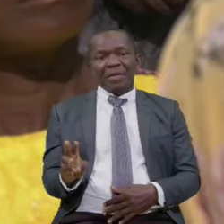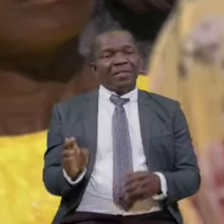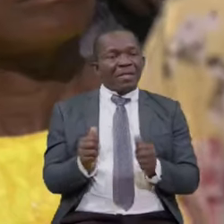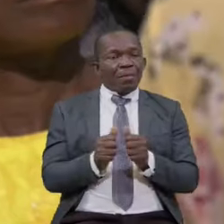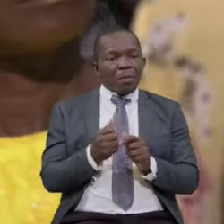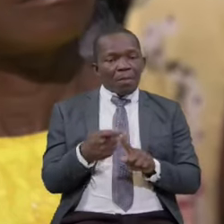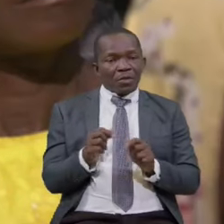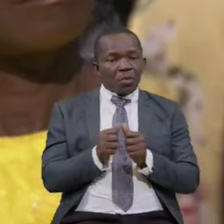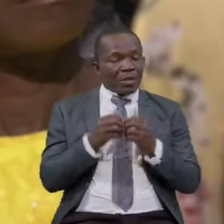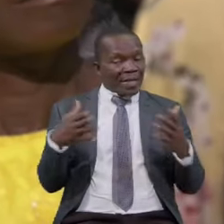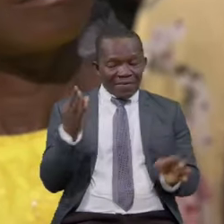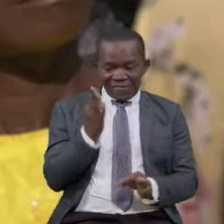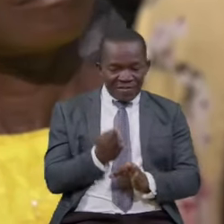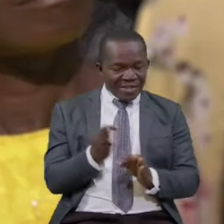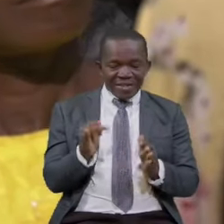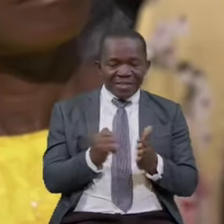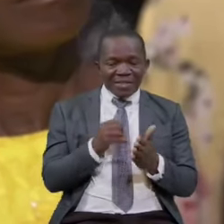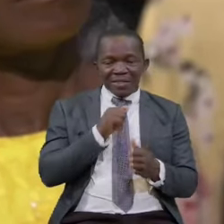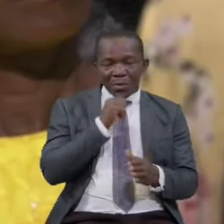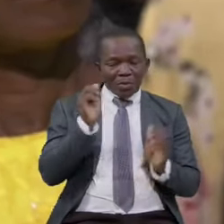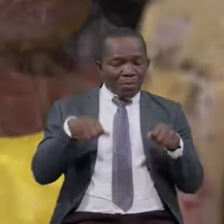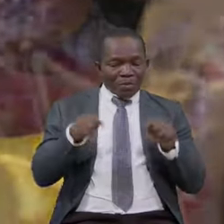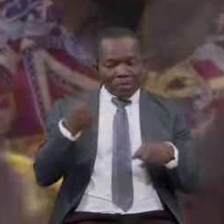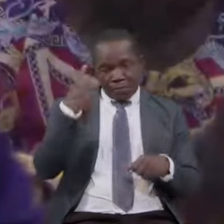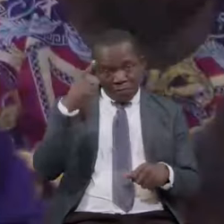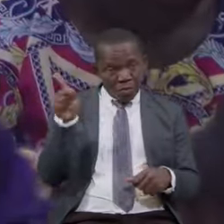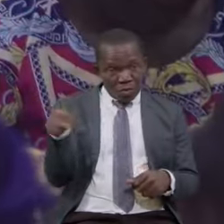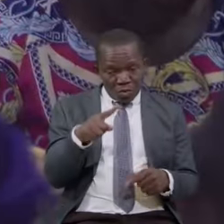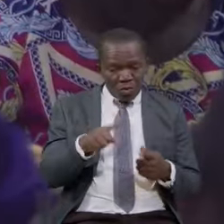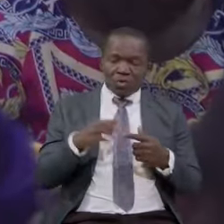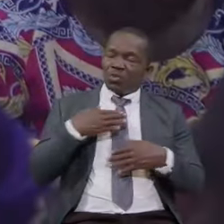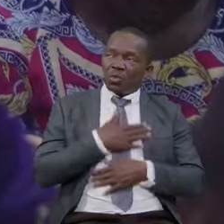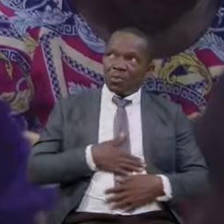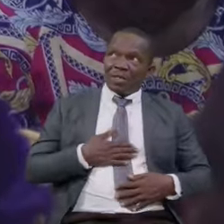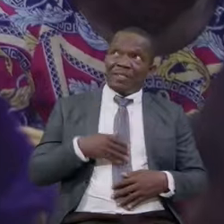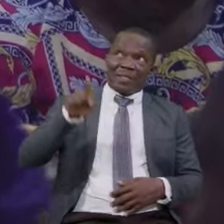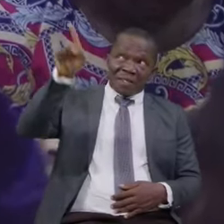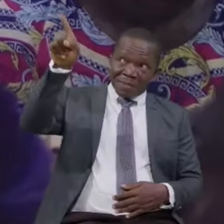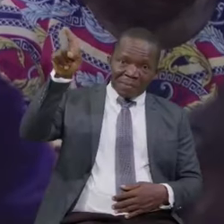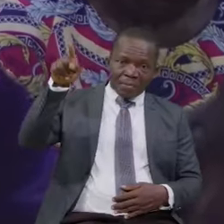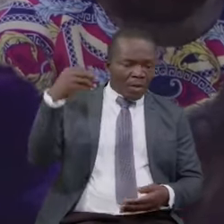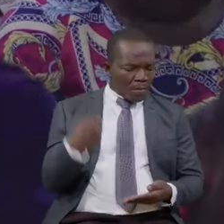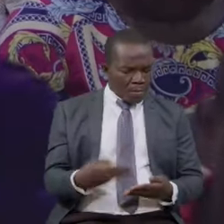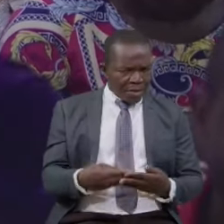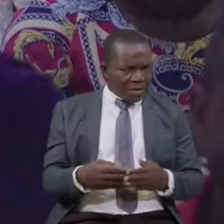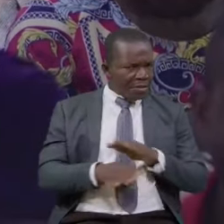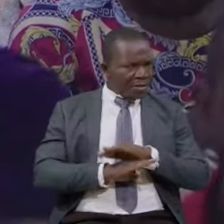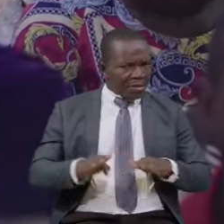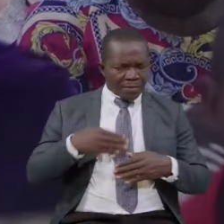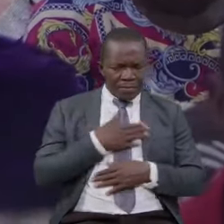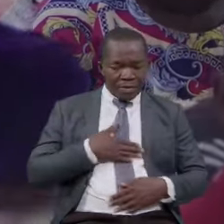il est impossible de lui être agréable l'argent n'est pas agréable à Dieu le